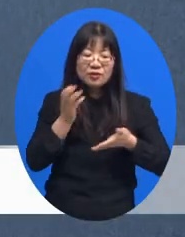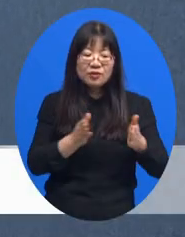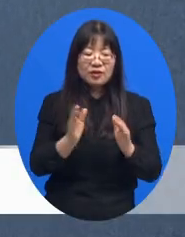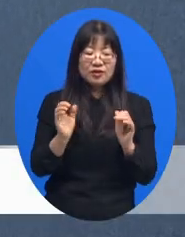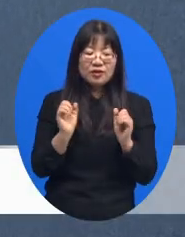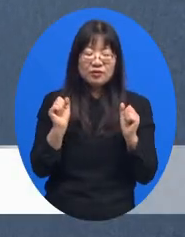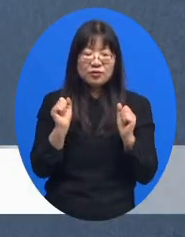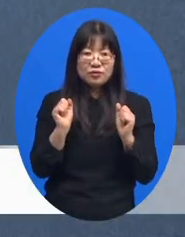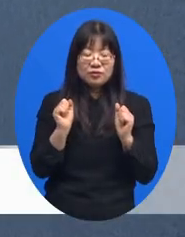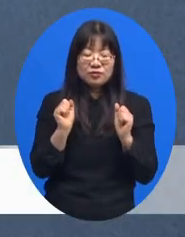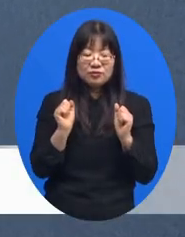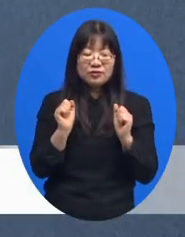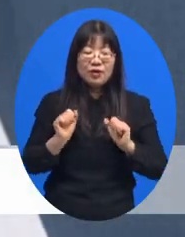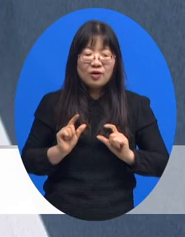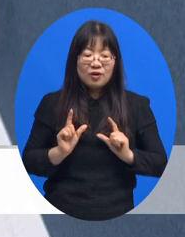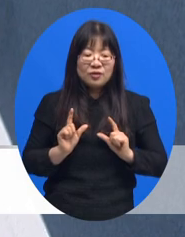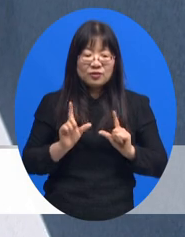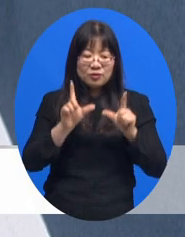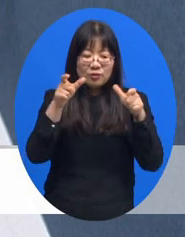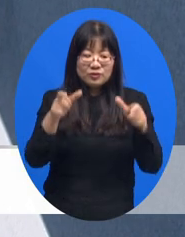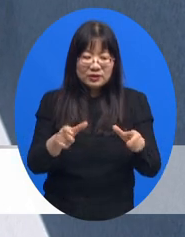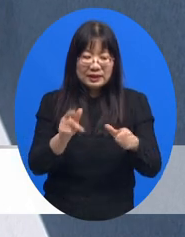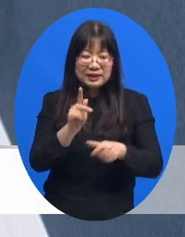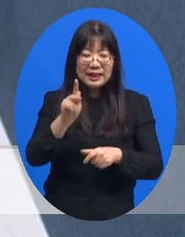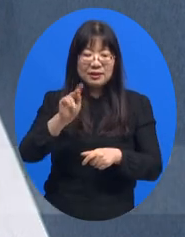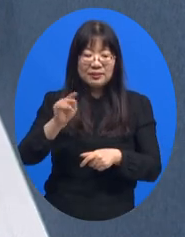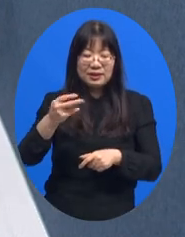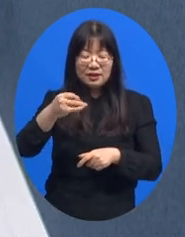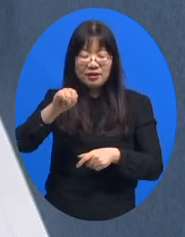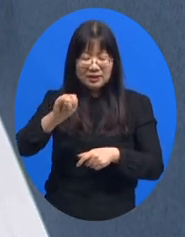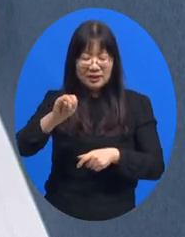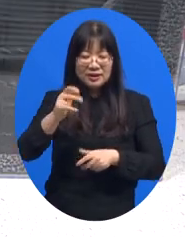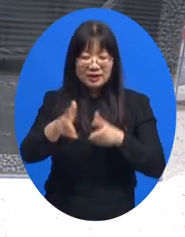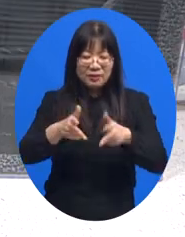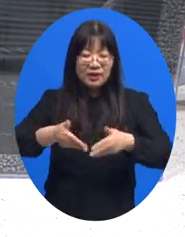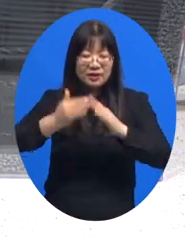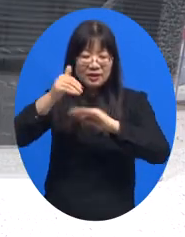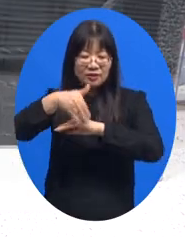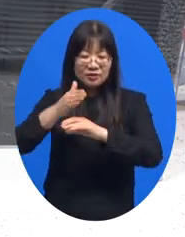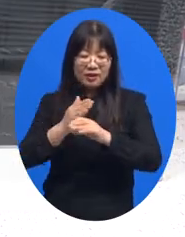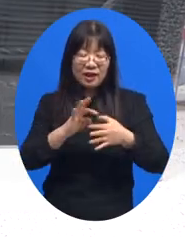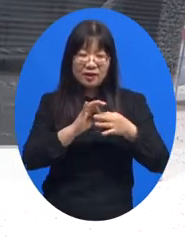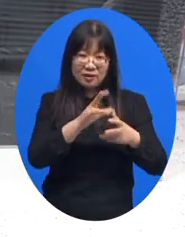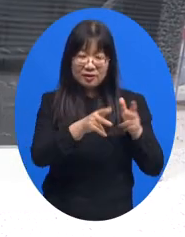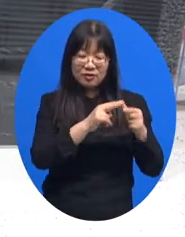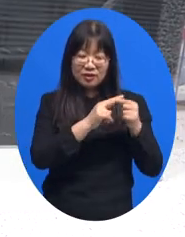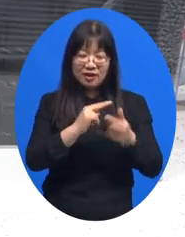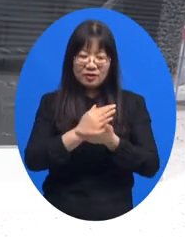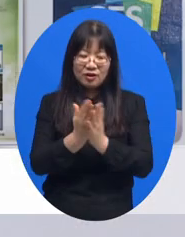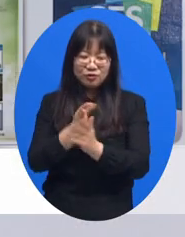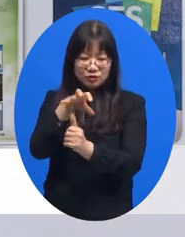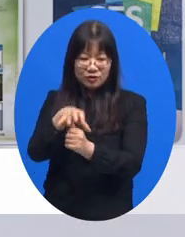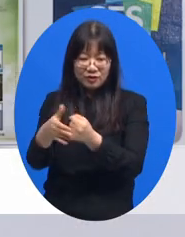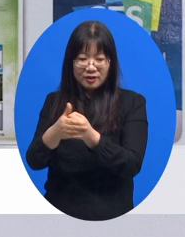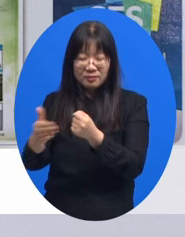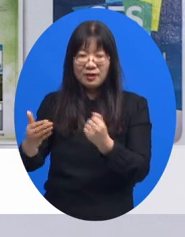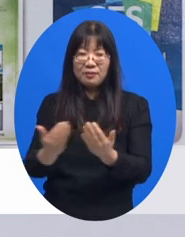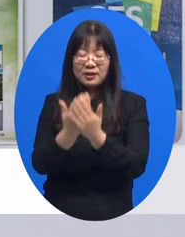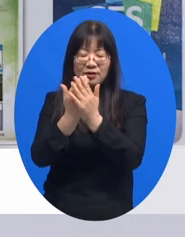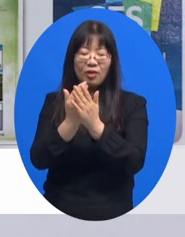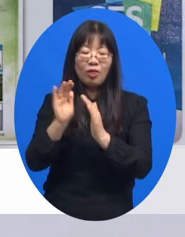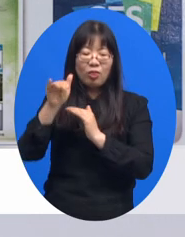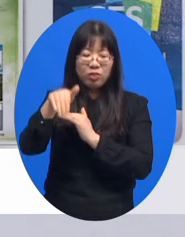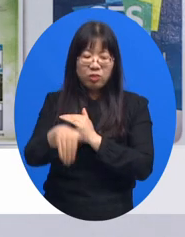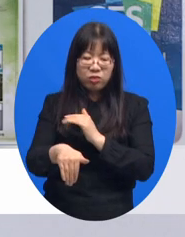동부 지역을 K배터리 혁신 생태계로 구축할 계획입니다. 관련 산업은 물론 각종 규제로